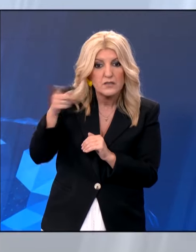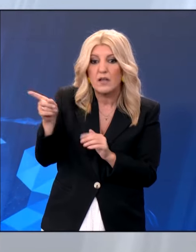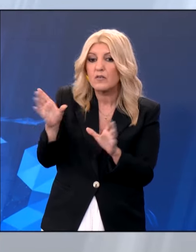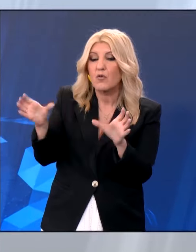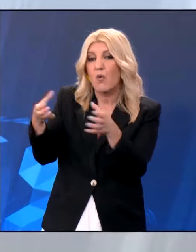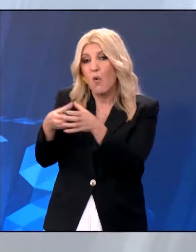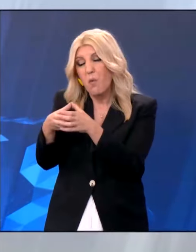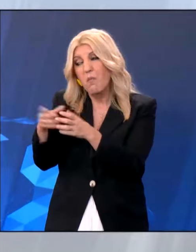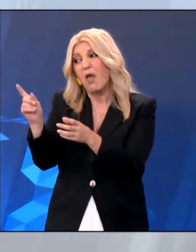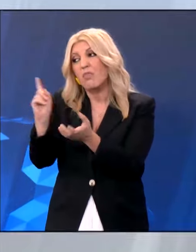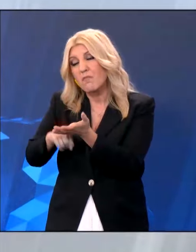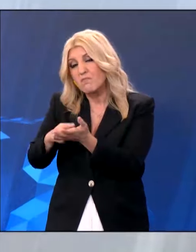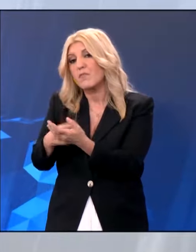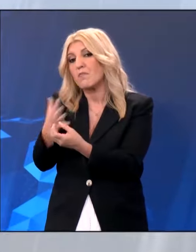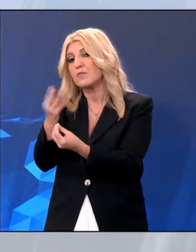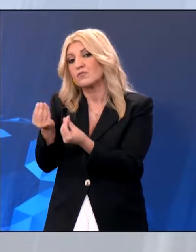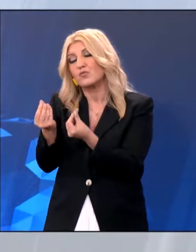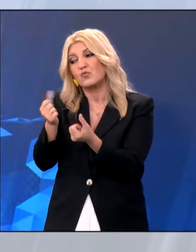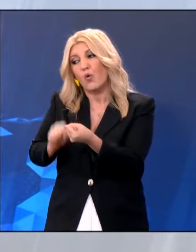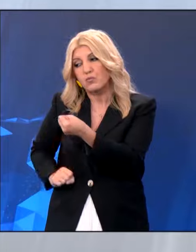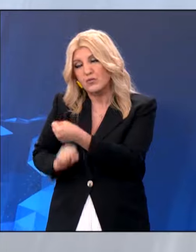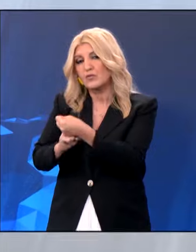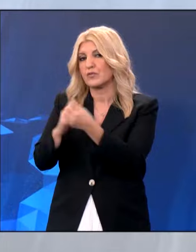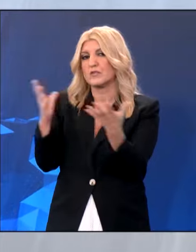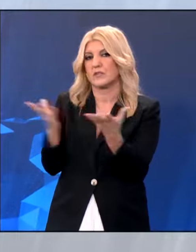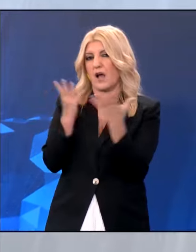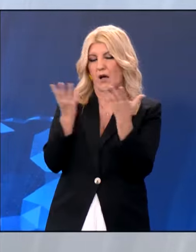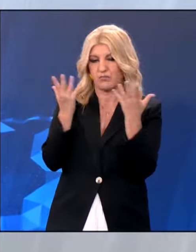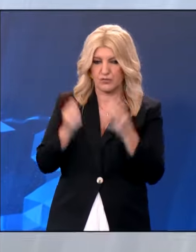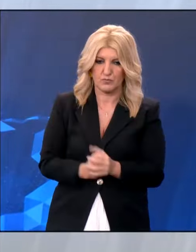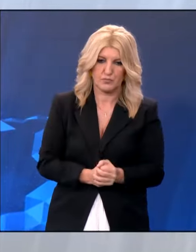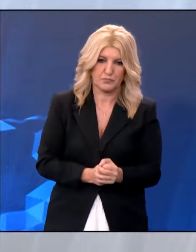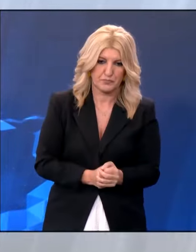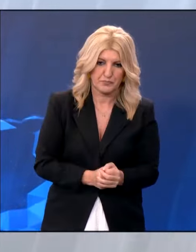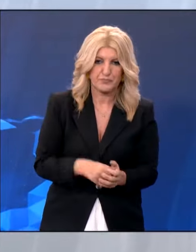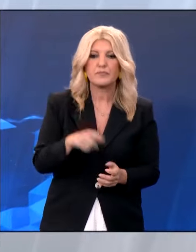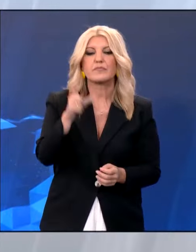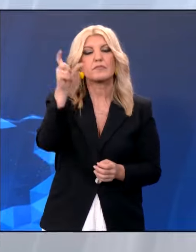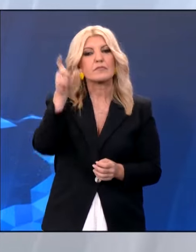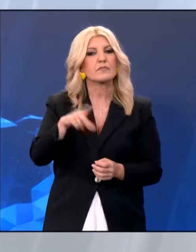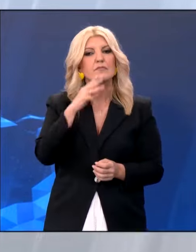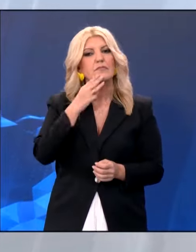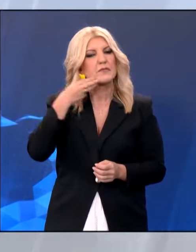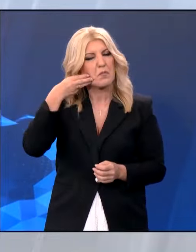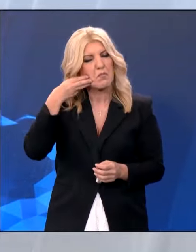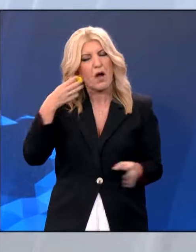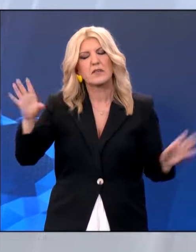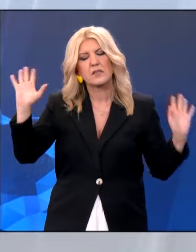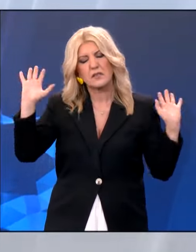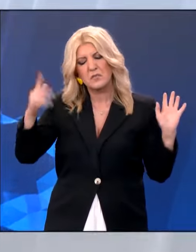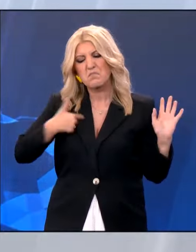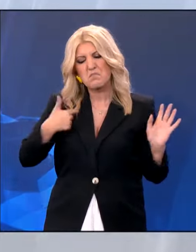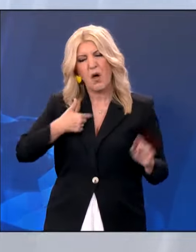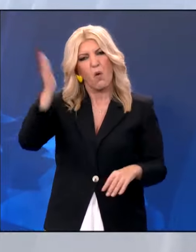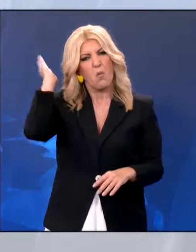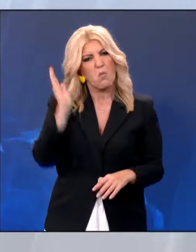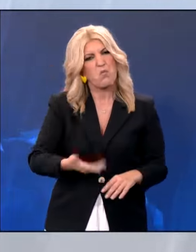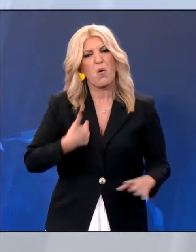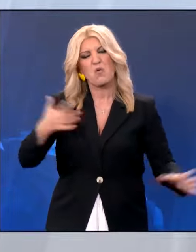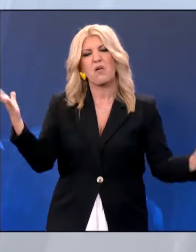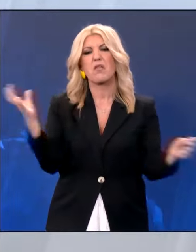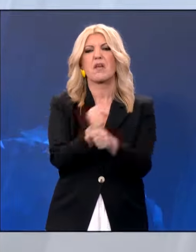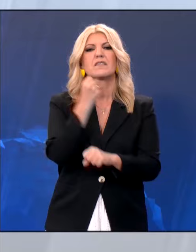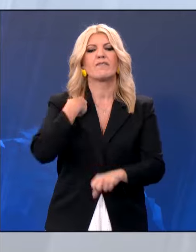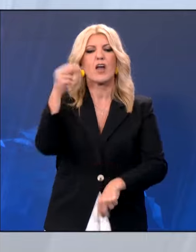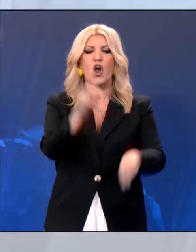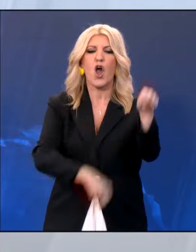work to do. Επηρεασμένος από την κρίνια στις τάξεις του κόμματός του, Τζο Μπάιντεν έσπευσε να δηλώσει πως θα κερδίσει τις εκλογές. I'm